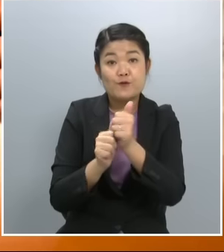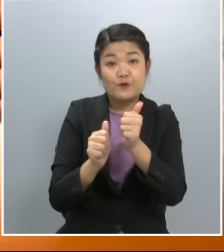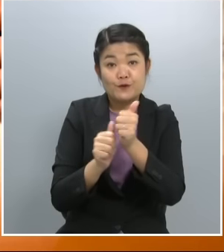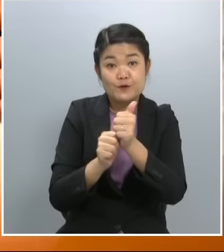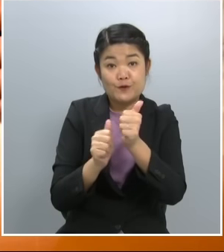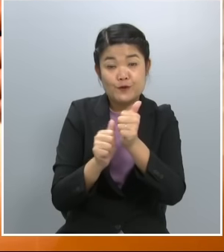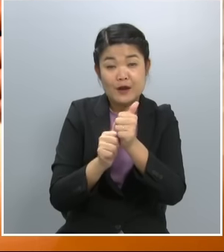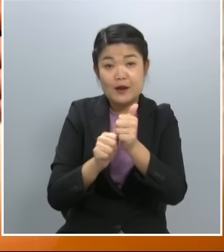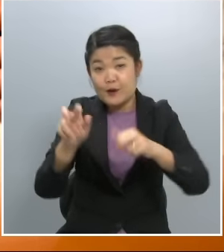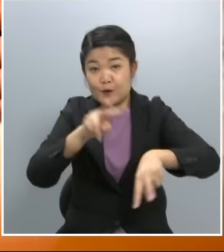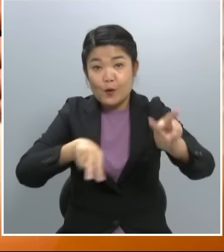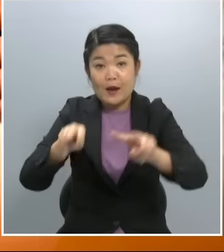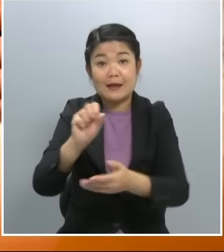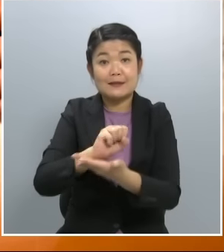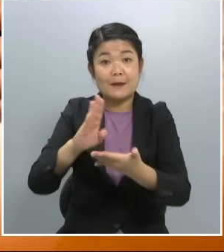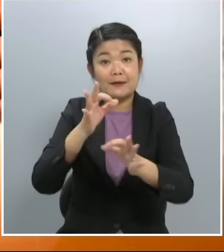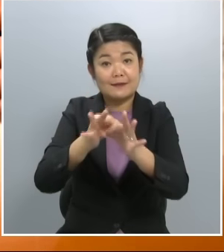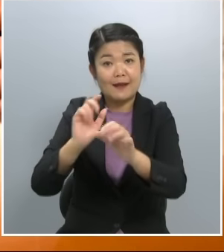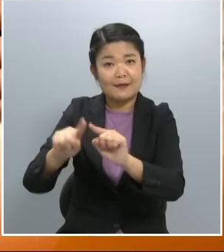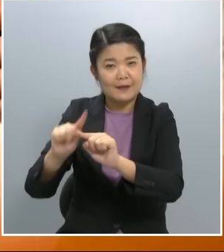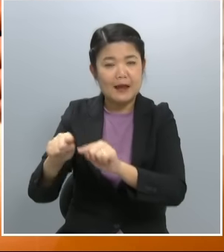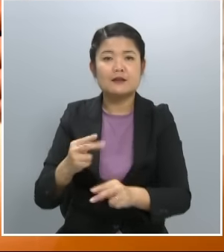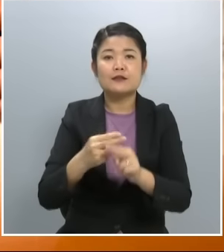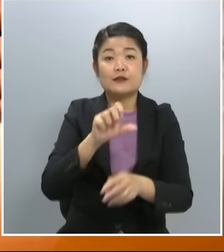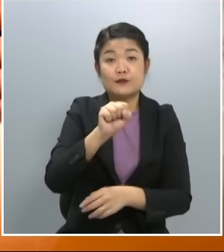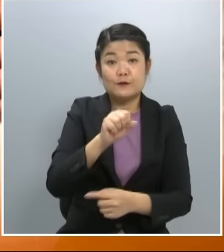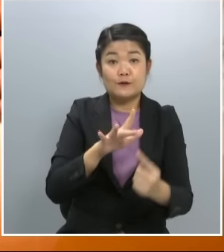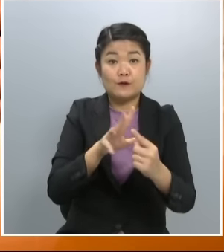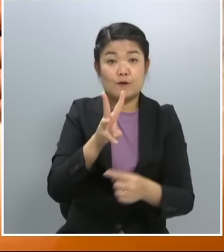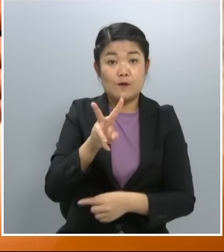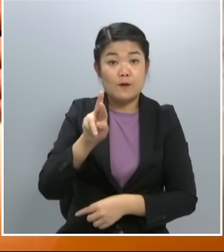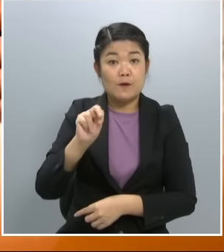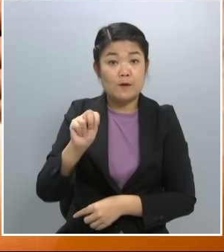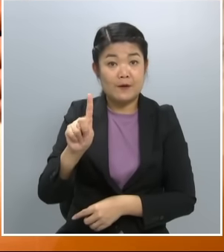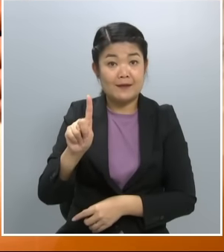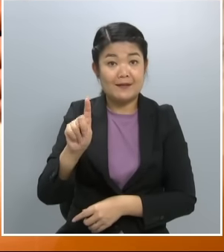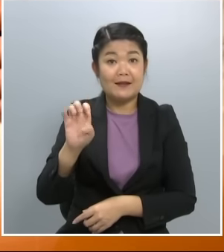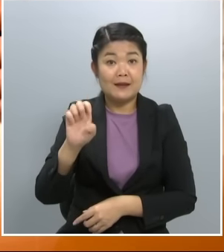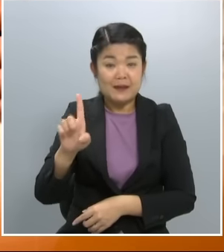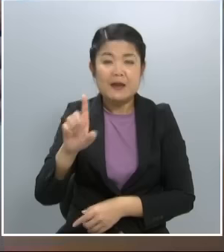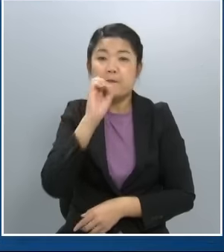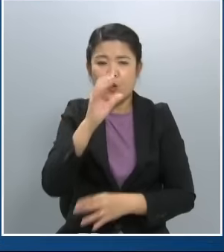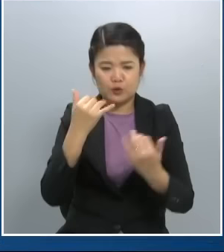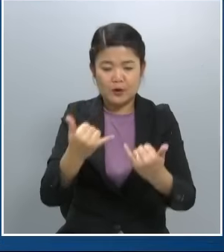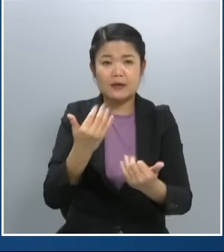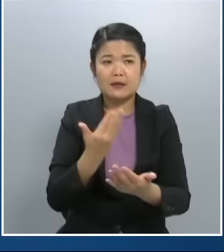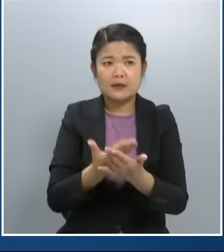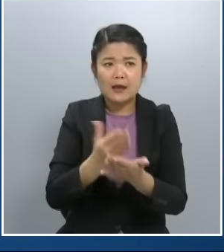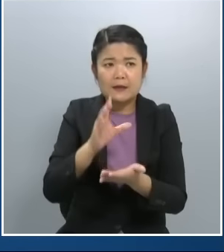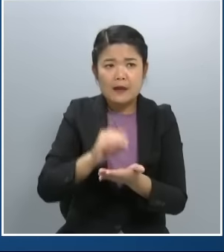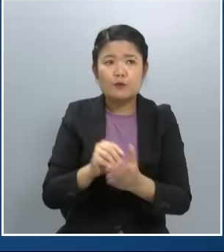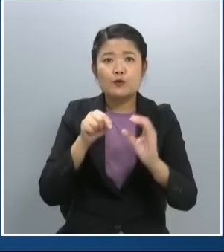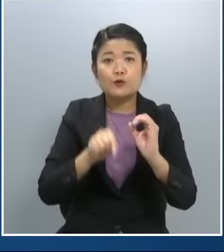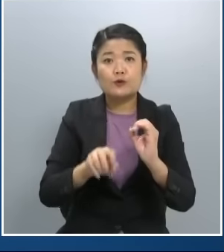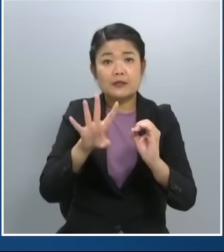ำกับสถาบันการเงินของธนาคารประเทศไทยสุวรรณีเจษราศักดิ์ระบุว่าปัจจุบันเนี่ยเก็บอยู่